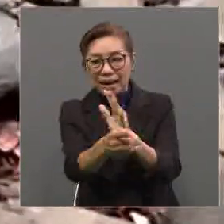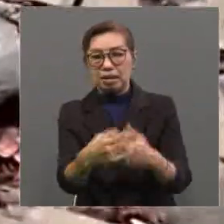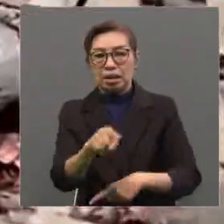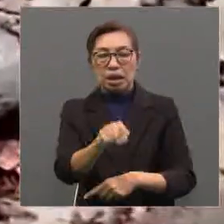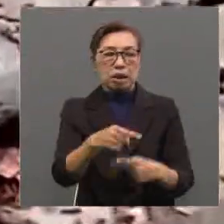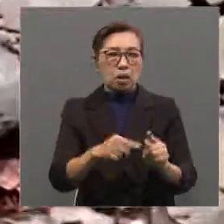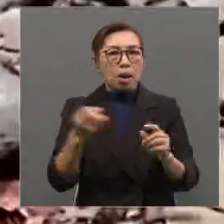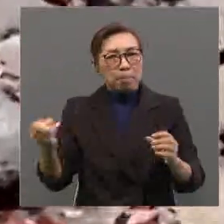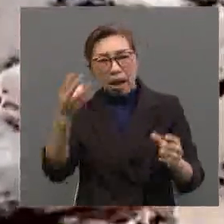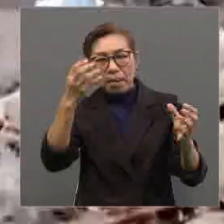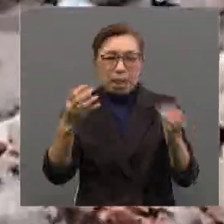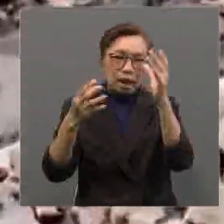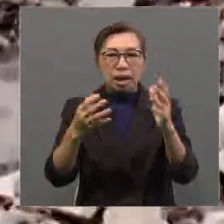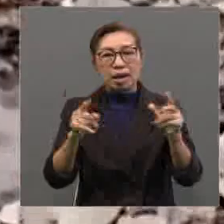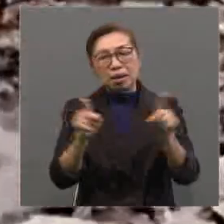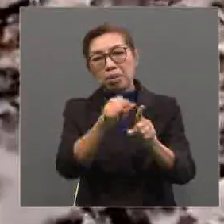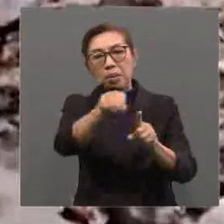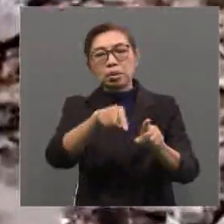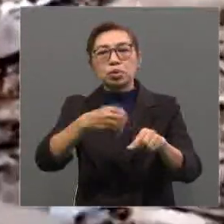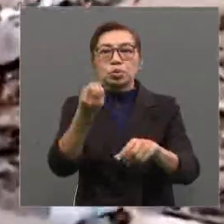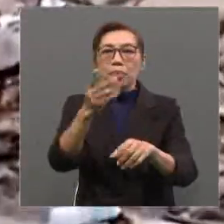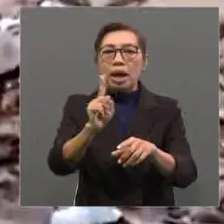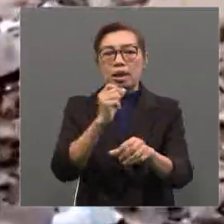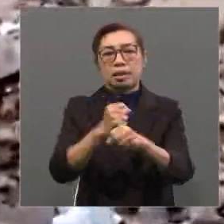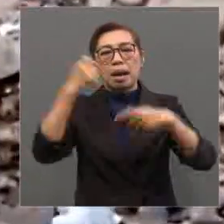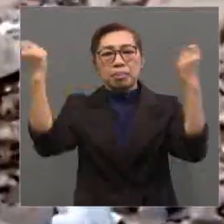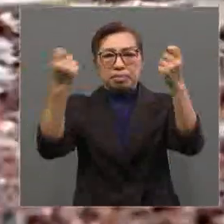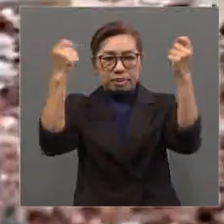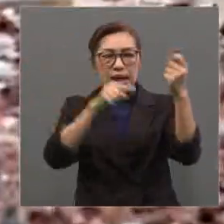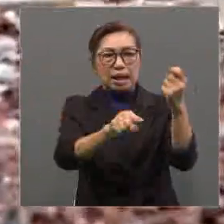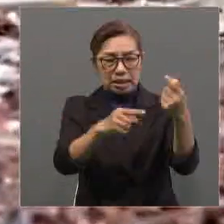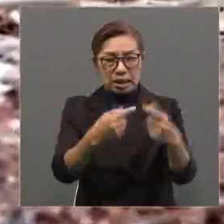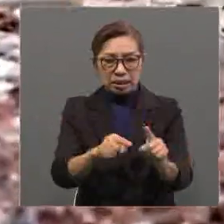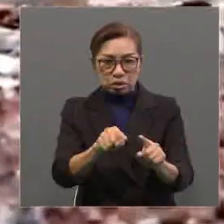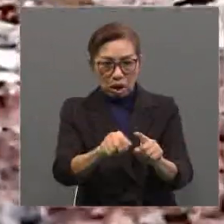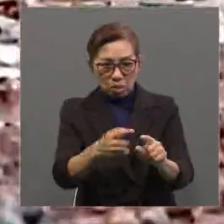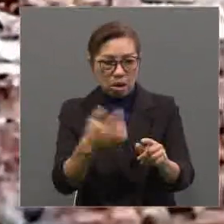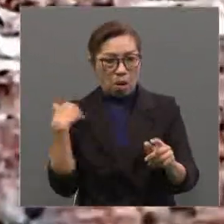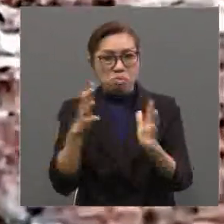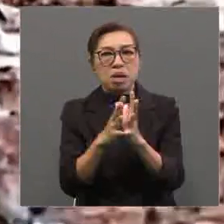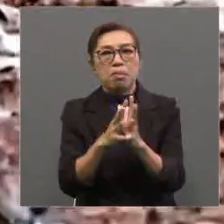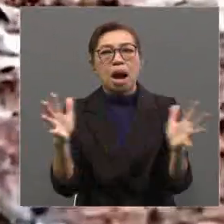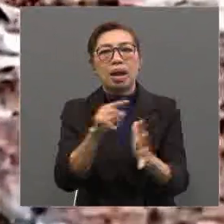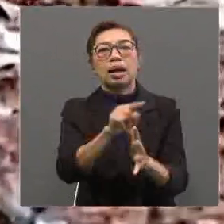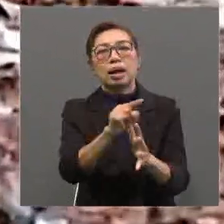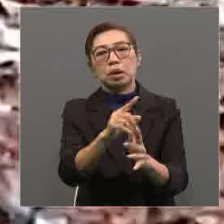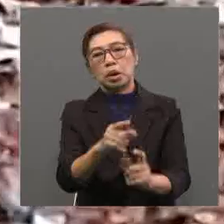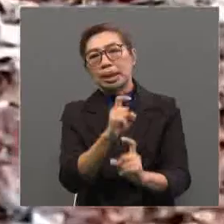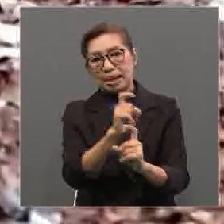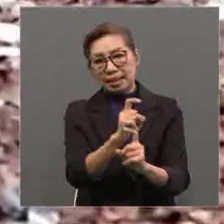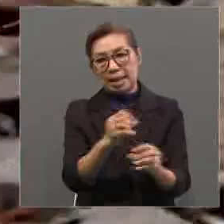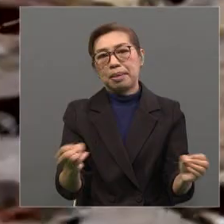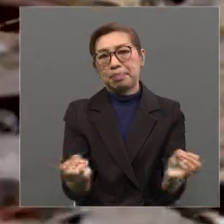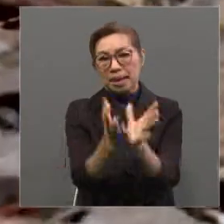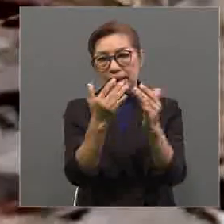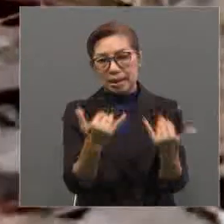พลุแล้วก็ประทัดนั้นเป็นสิ่งที่ใช้ในงานประเพณีและตามเทศกาลเพียงแต่ว่าปริมาณครอบครองนั้นมีจำนวนมากจึงนำมา